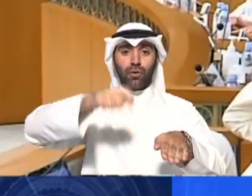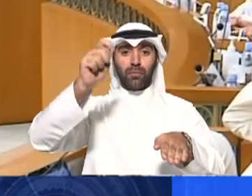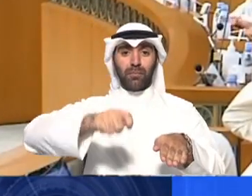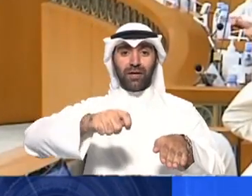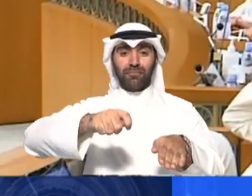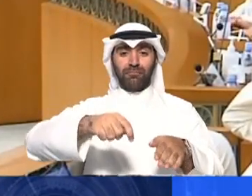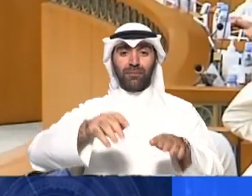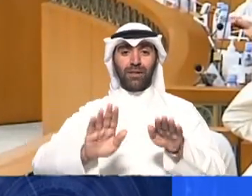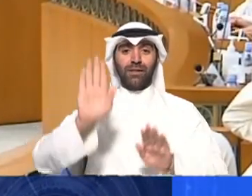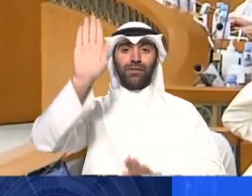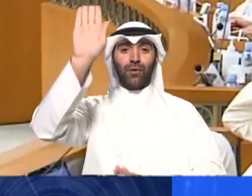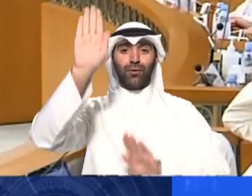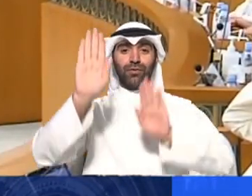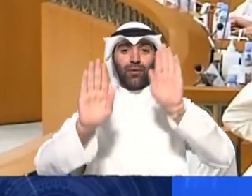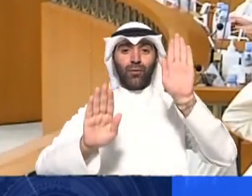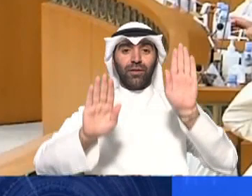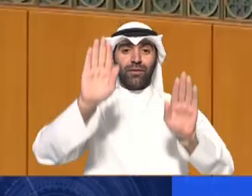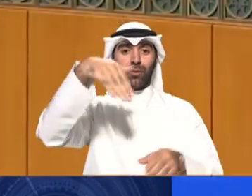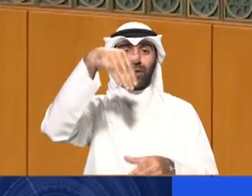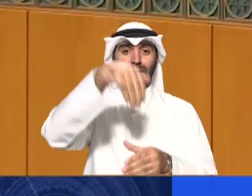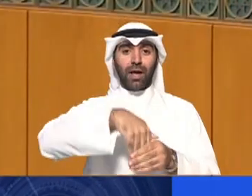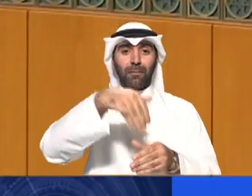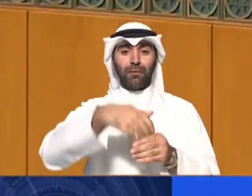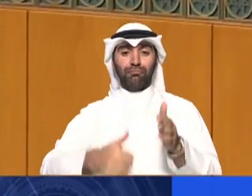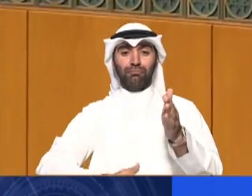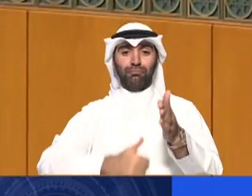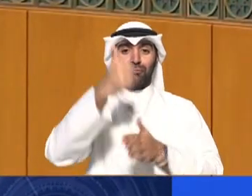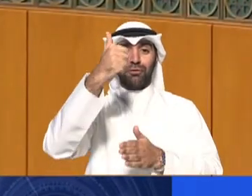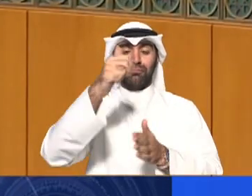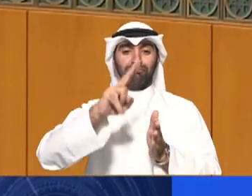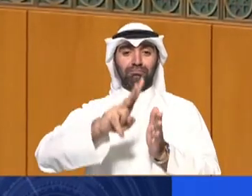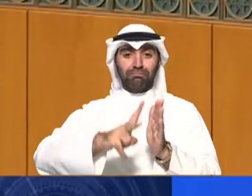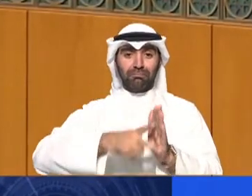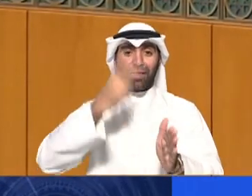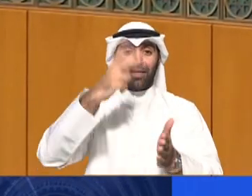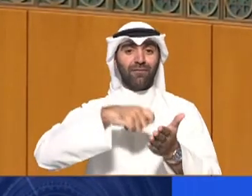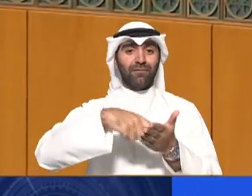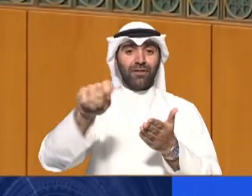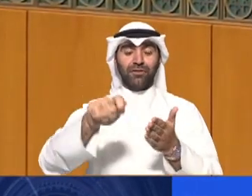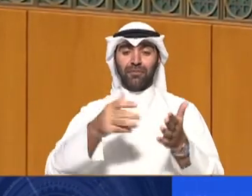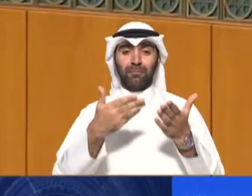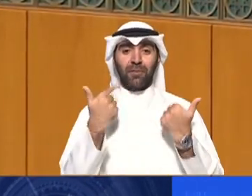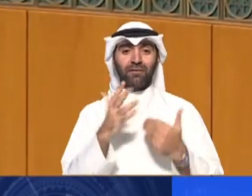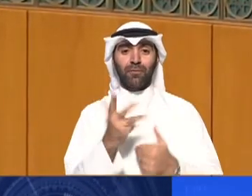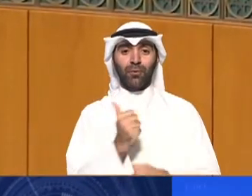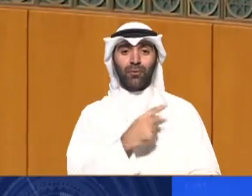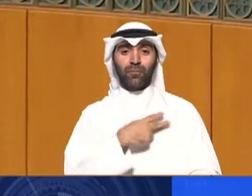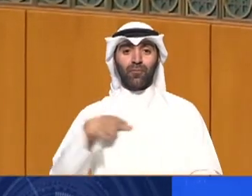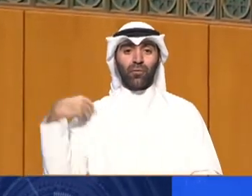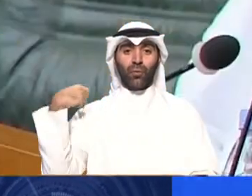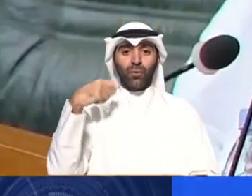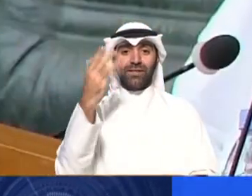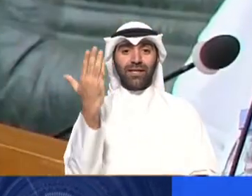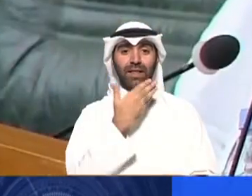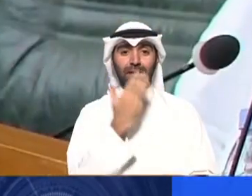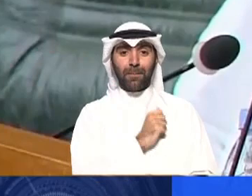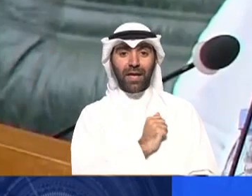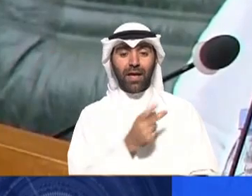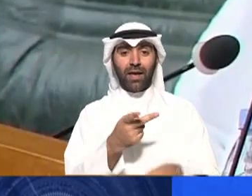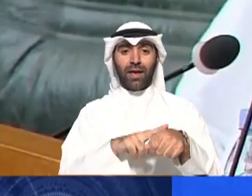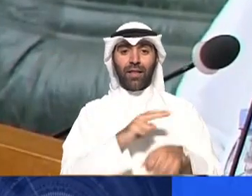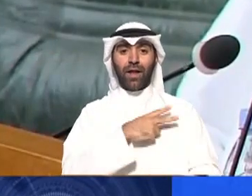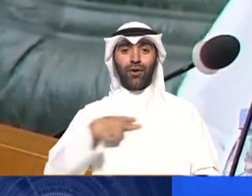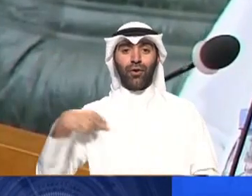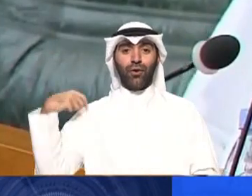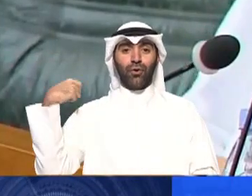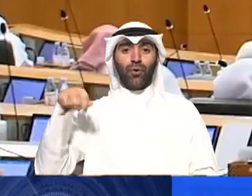بنائب رئيس مجلس الوزراء ووزير الداخلية ووزير الدولة لشؤون مجلس الوزراء أنس الصالح، كما